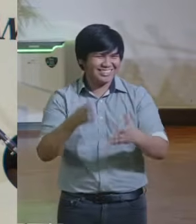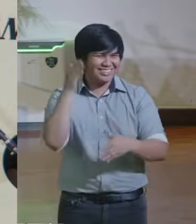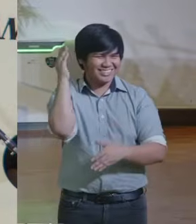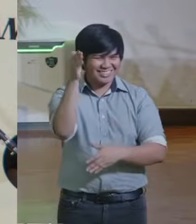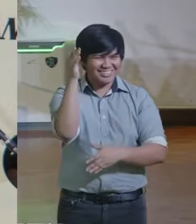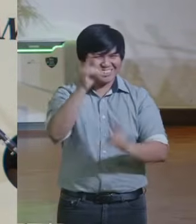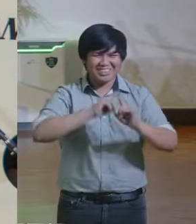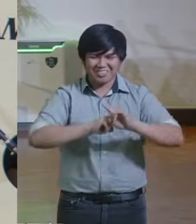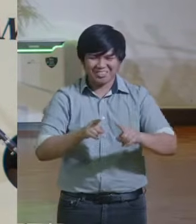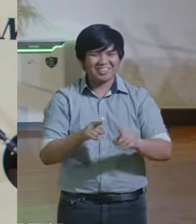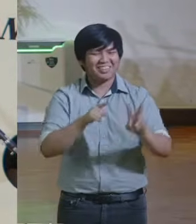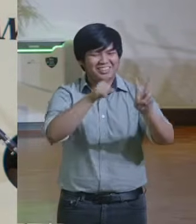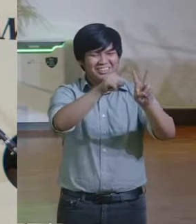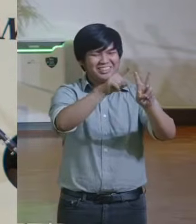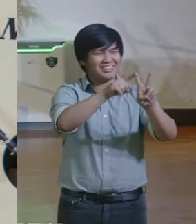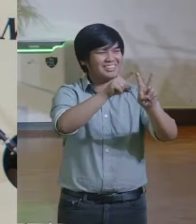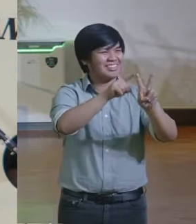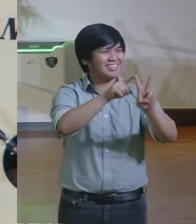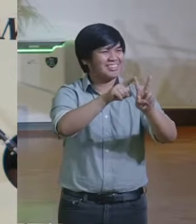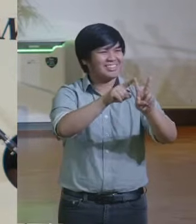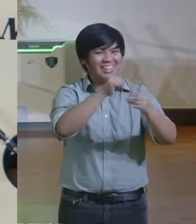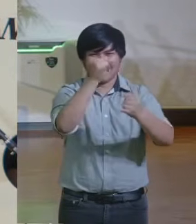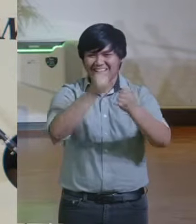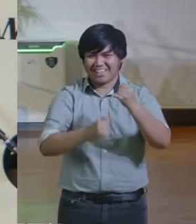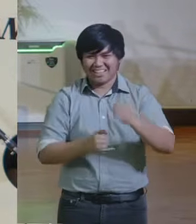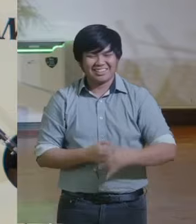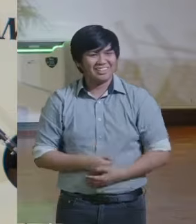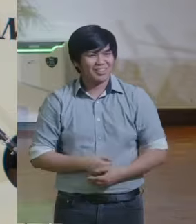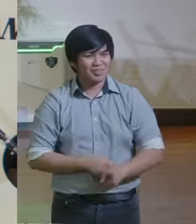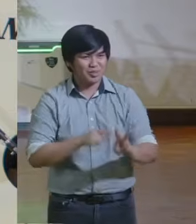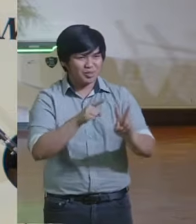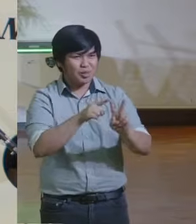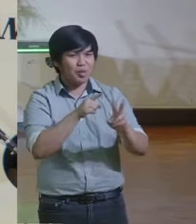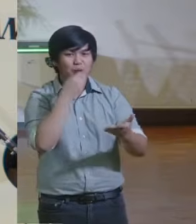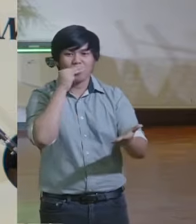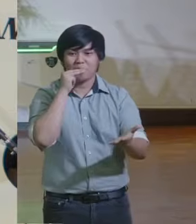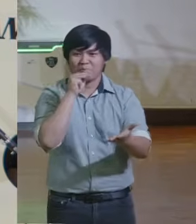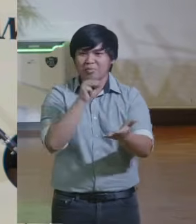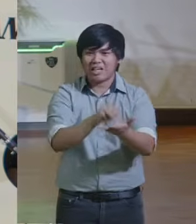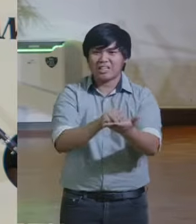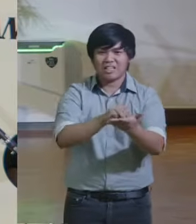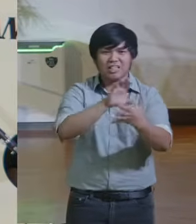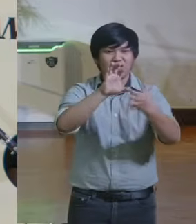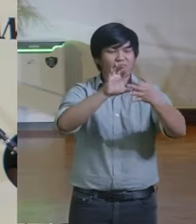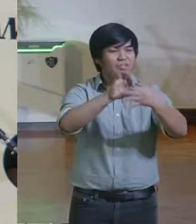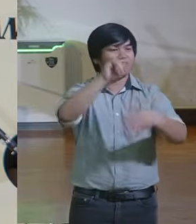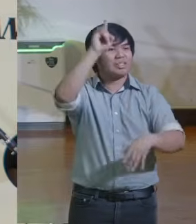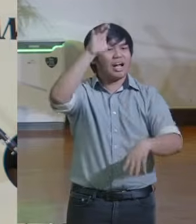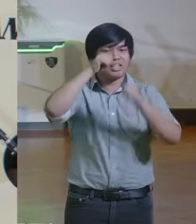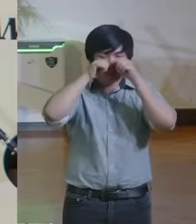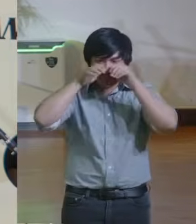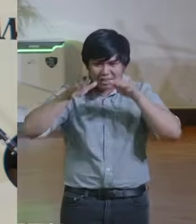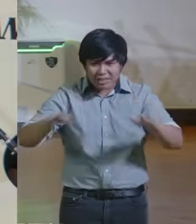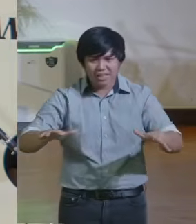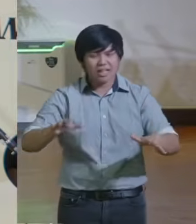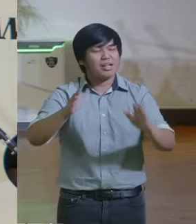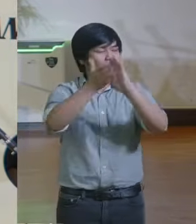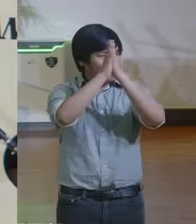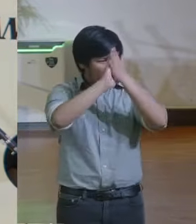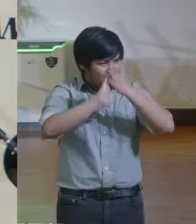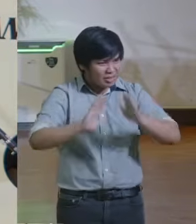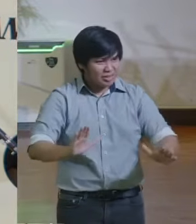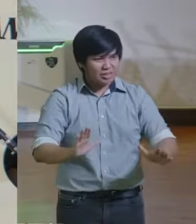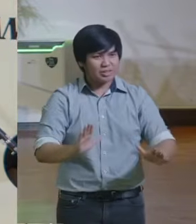Pangalawang punto natin sa hapong ito. Ang mensahe na ito ay mensahe ng biyaya at kapayapaan na nakasentro